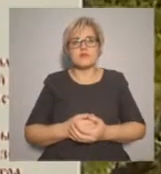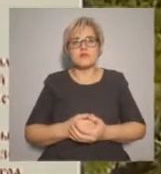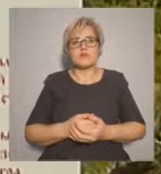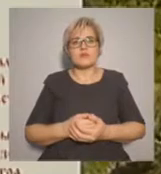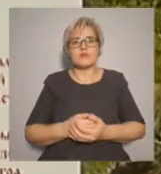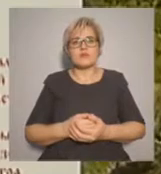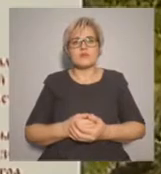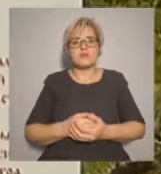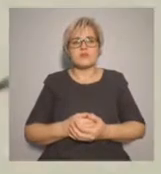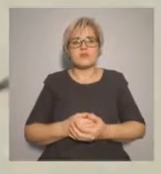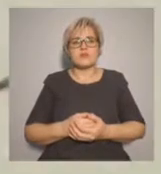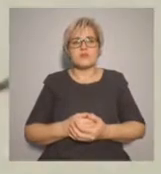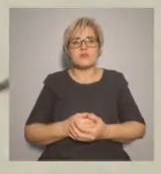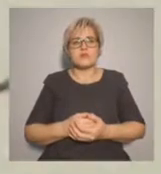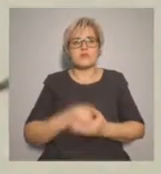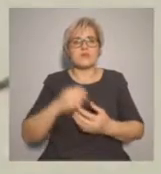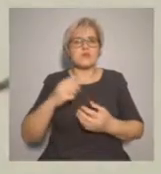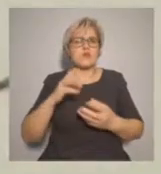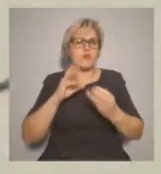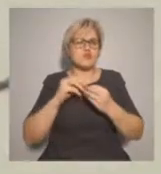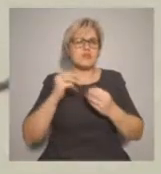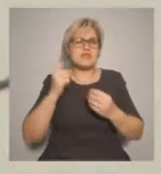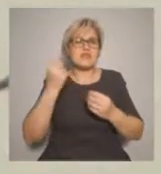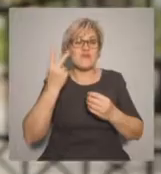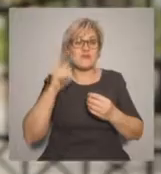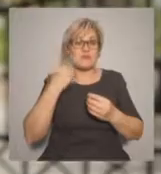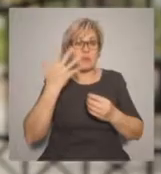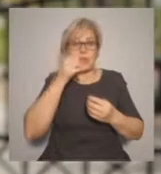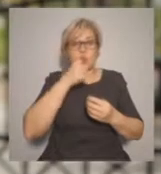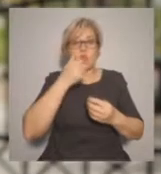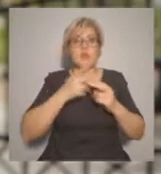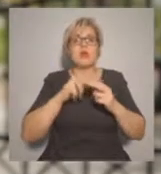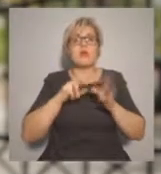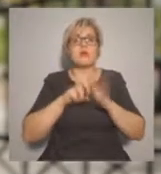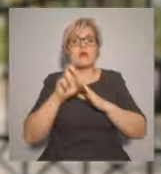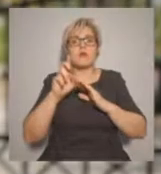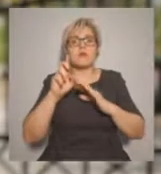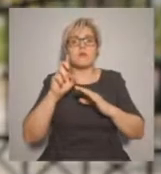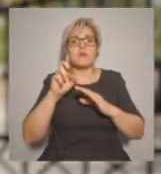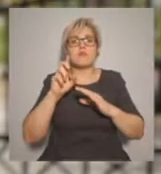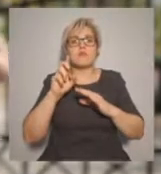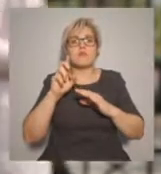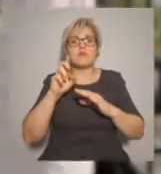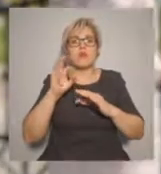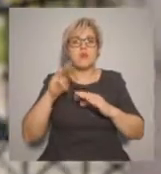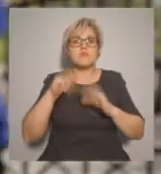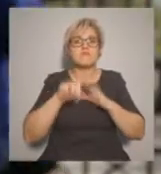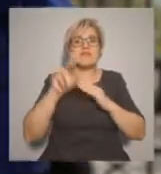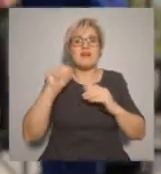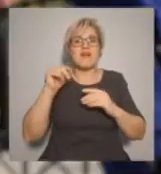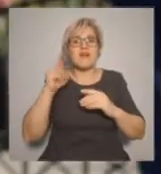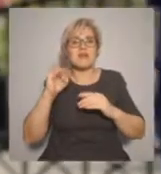июне 2014 года. И буквально за 2,5 года этот храм,